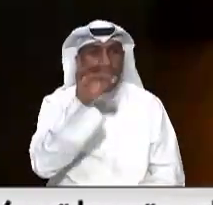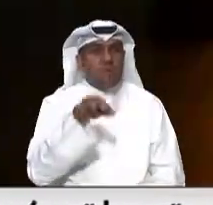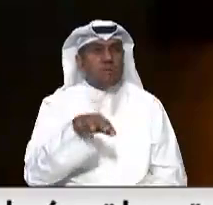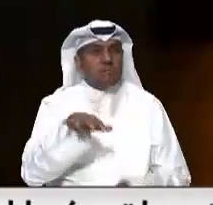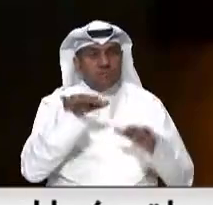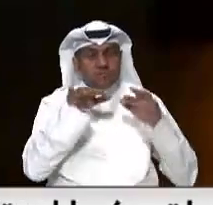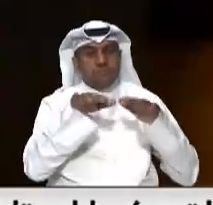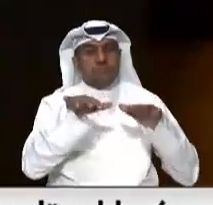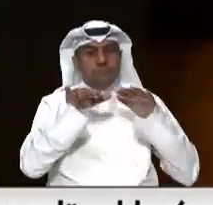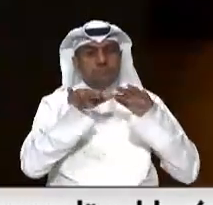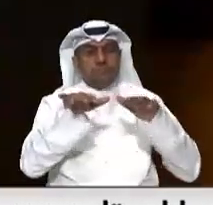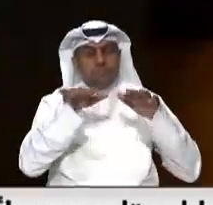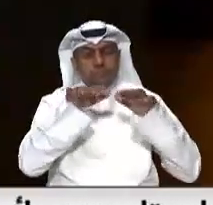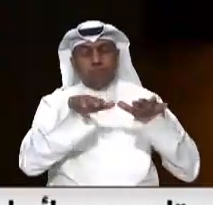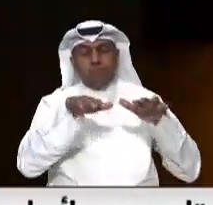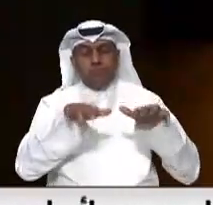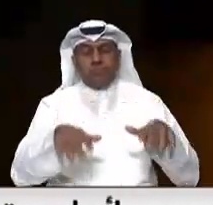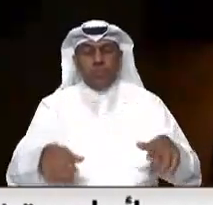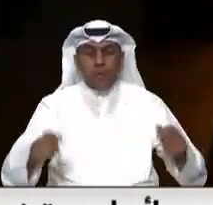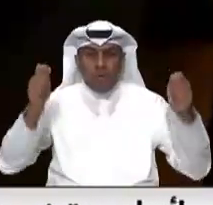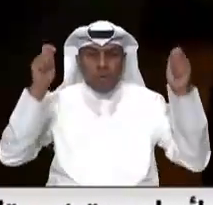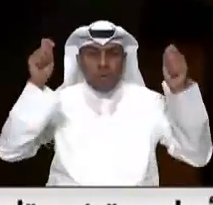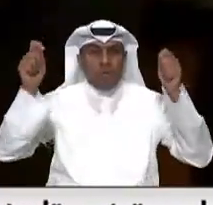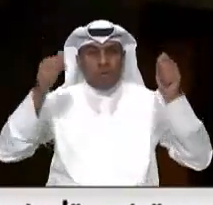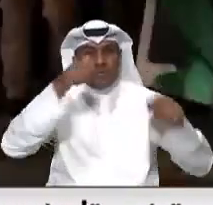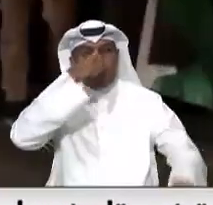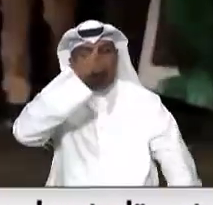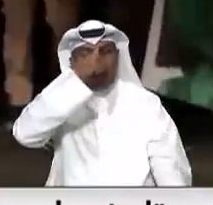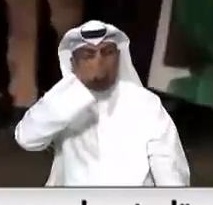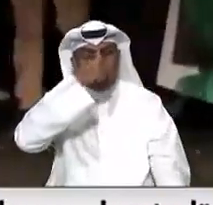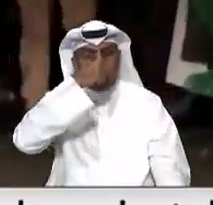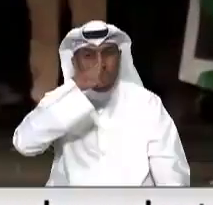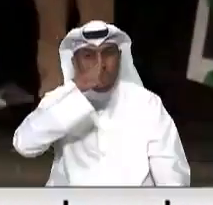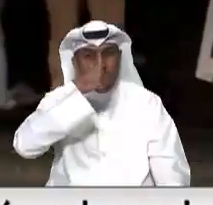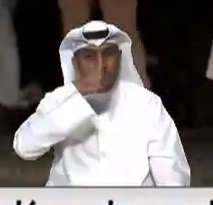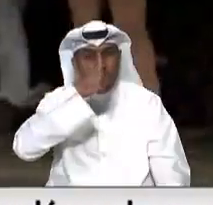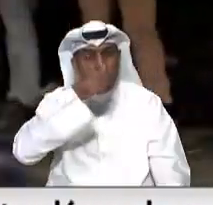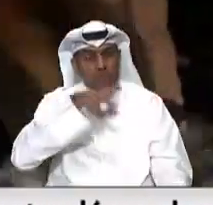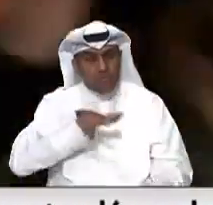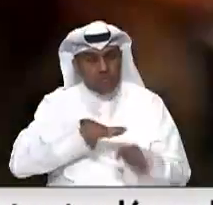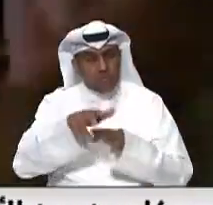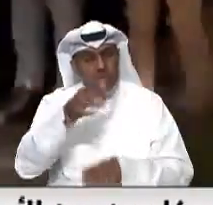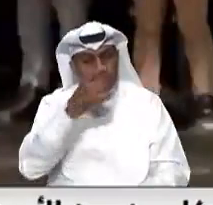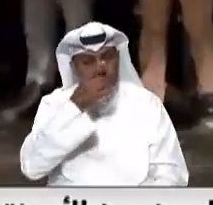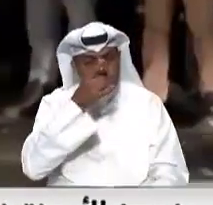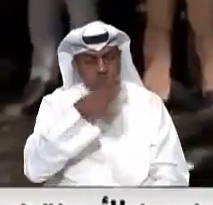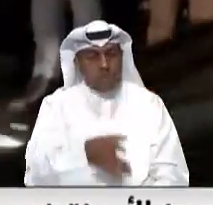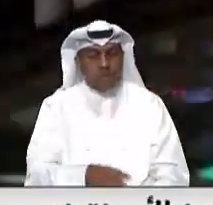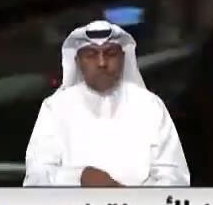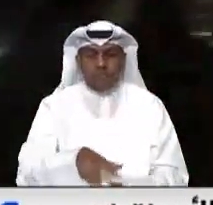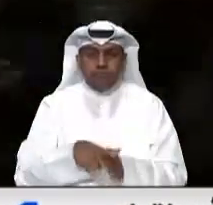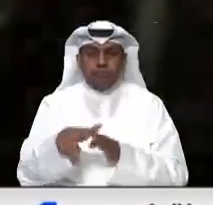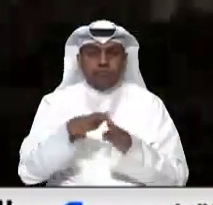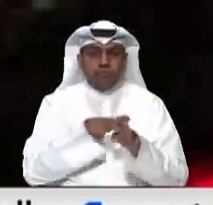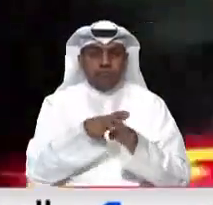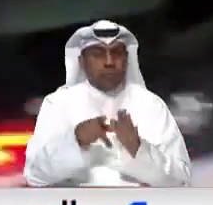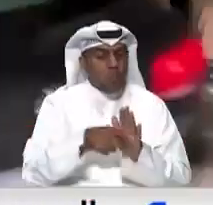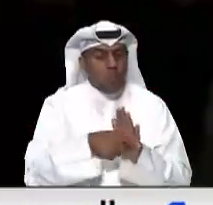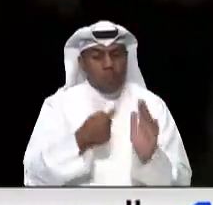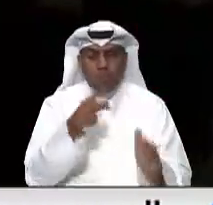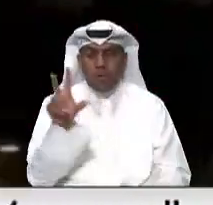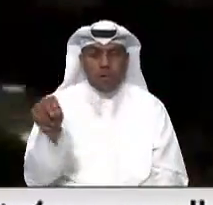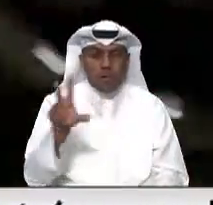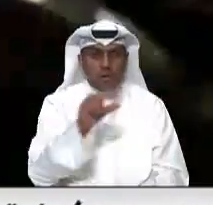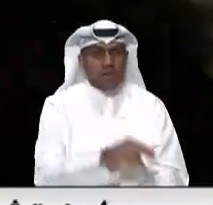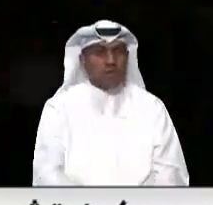الإسرائيلي ونصرة لسكان غزة الذين يتعرضون لحرب تطهير عرقية غير مسبوقة. ومن أوروبا